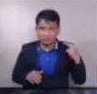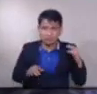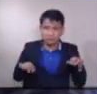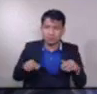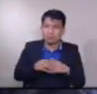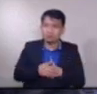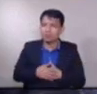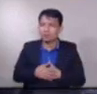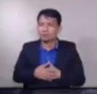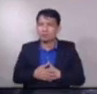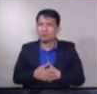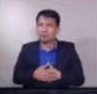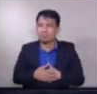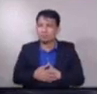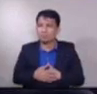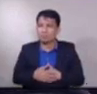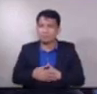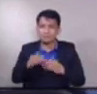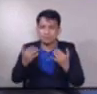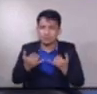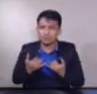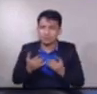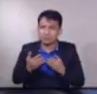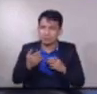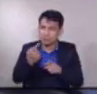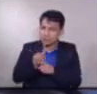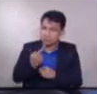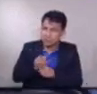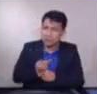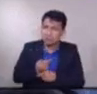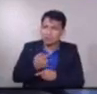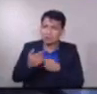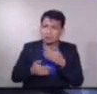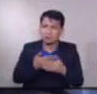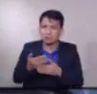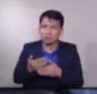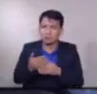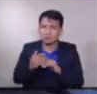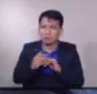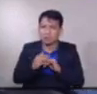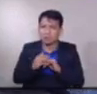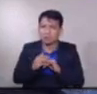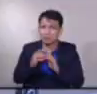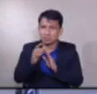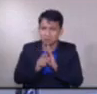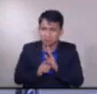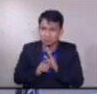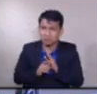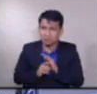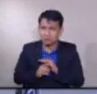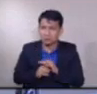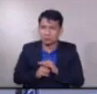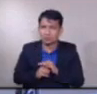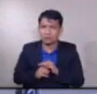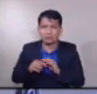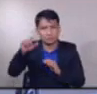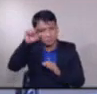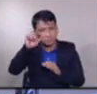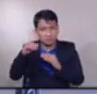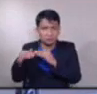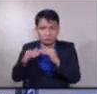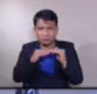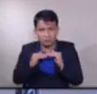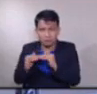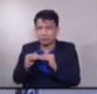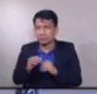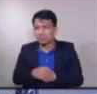family. So, sana magkaroon ng tamang space. It's not just tolerance. So, gender equality. Opo. Parang